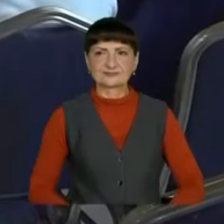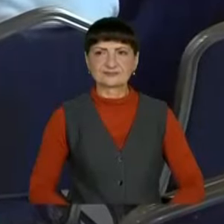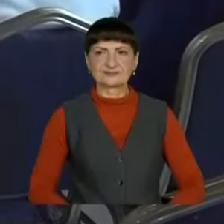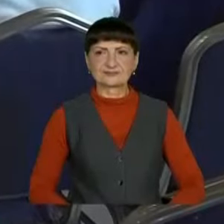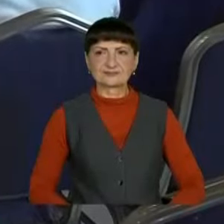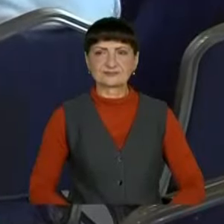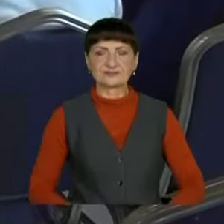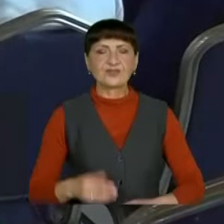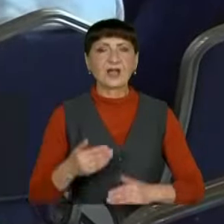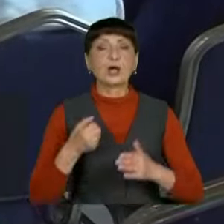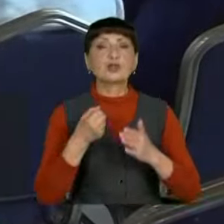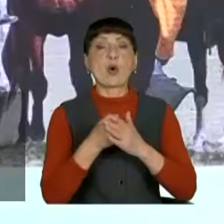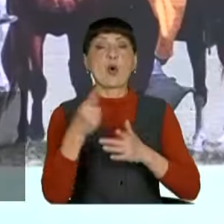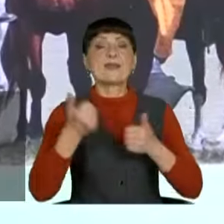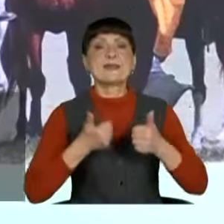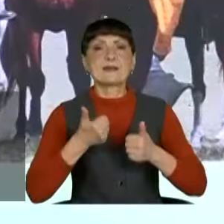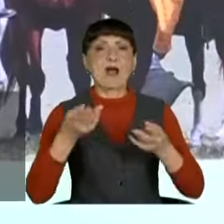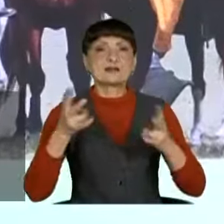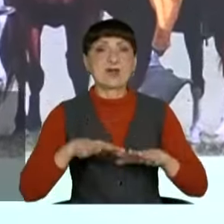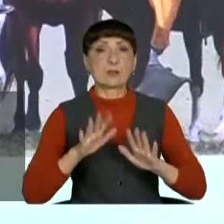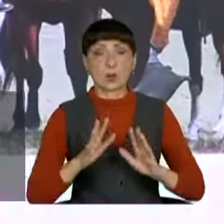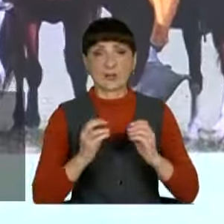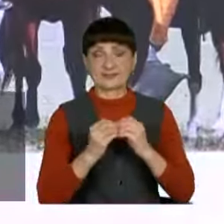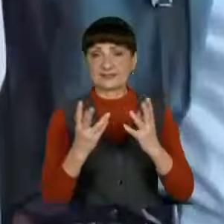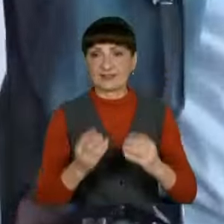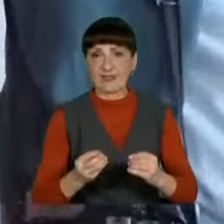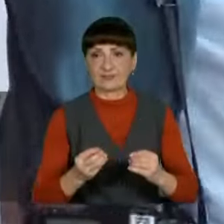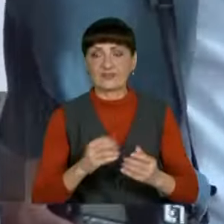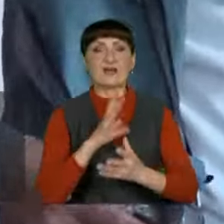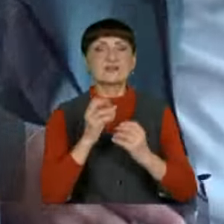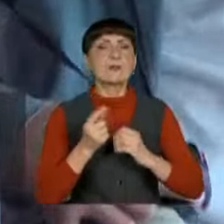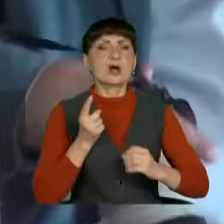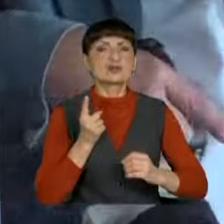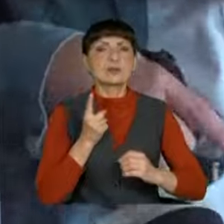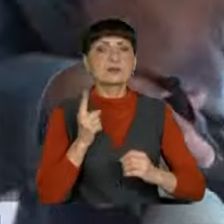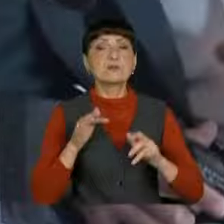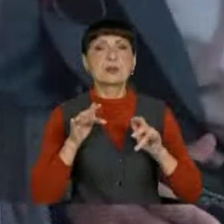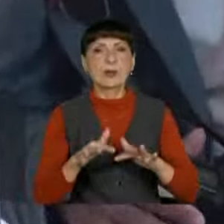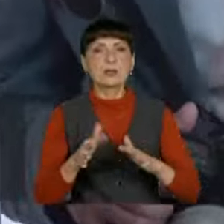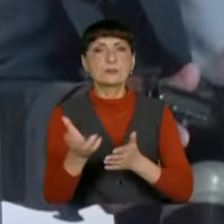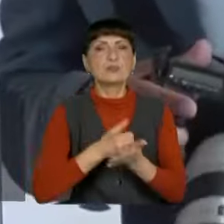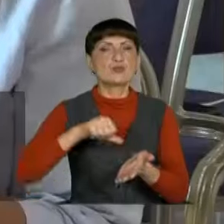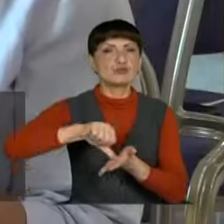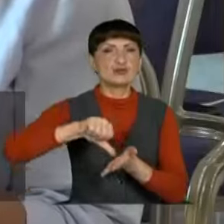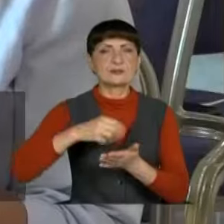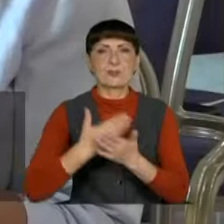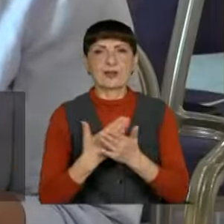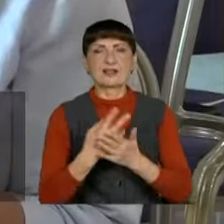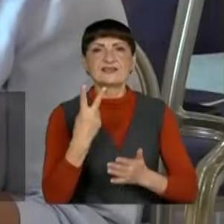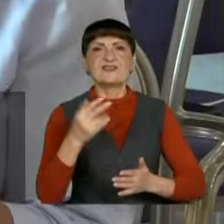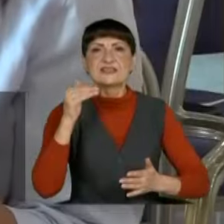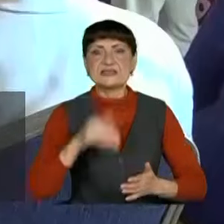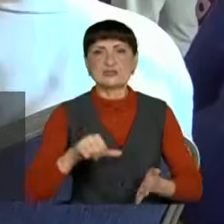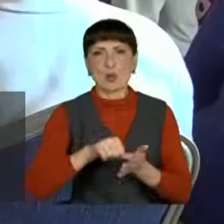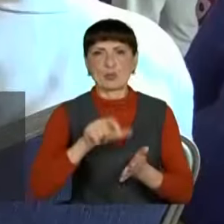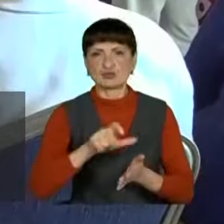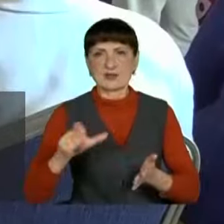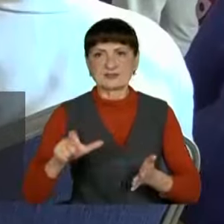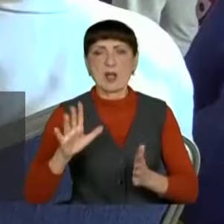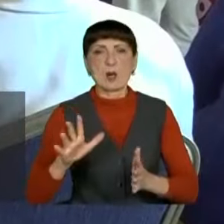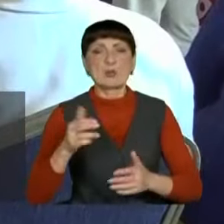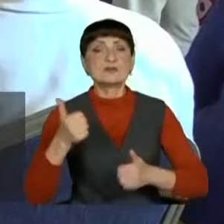До всемирных игр кочевников осталось всего 10 дней. В целом ожидается, что в мероприятии примут участие порядка 2000 участников и